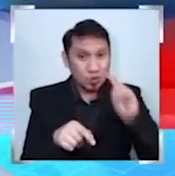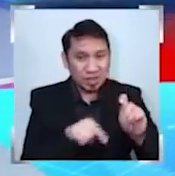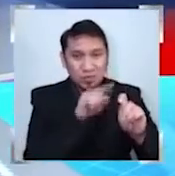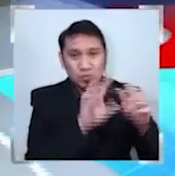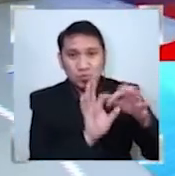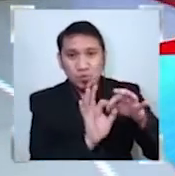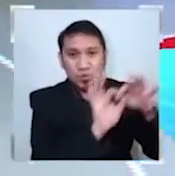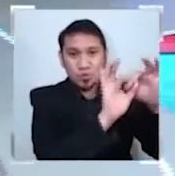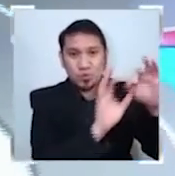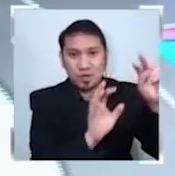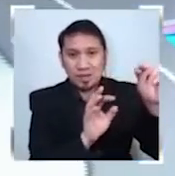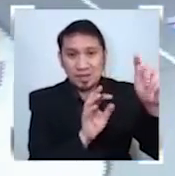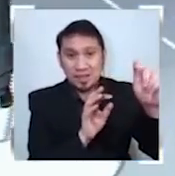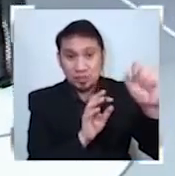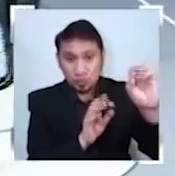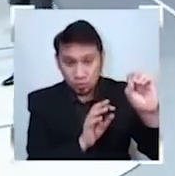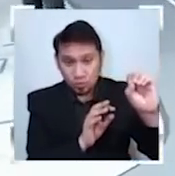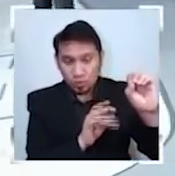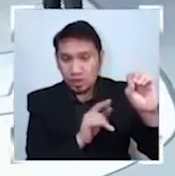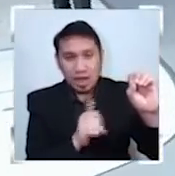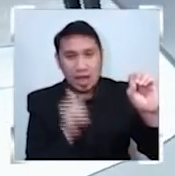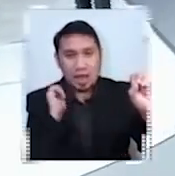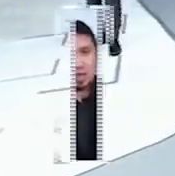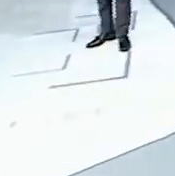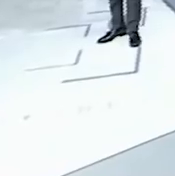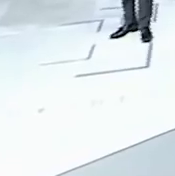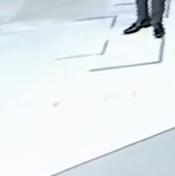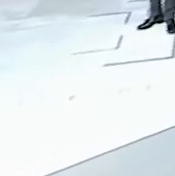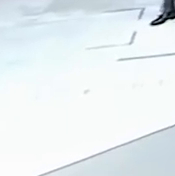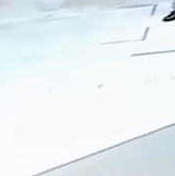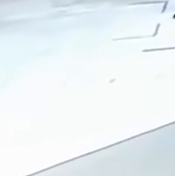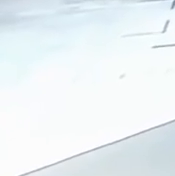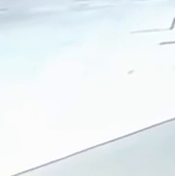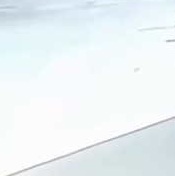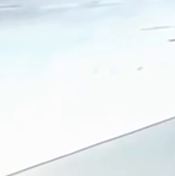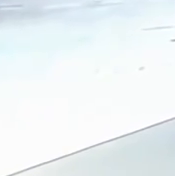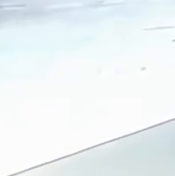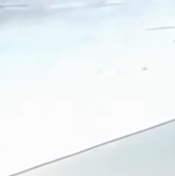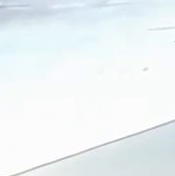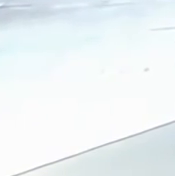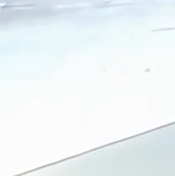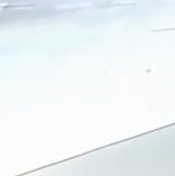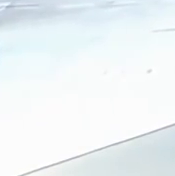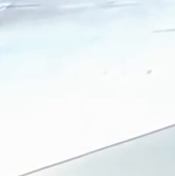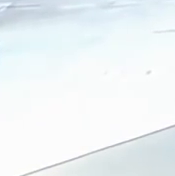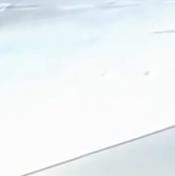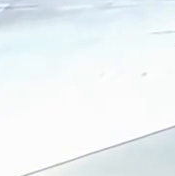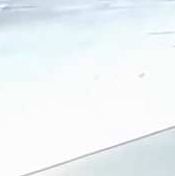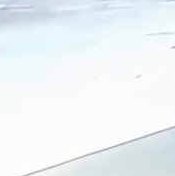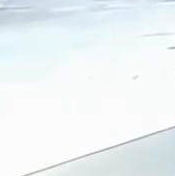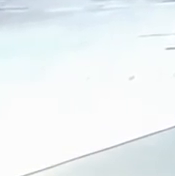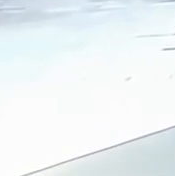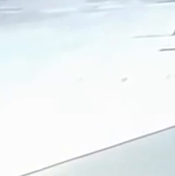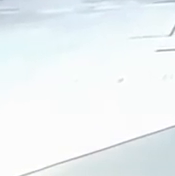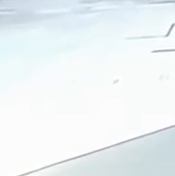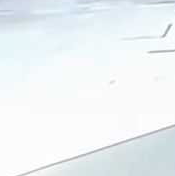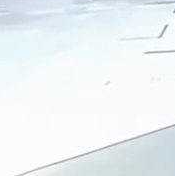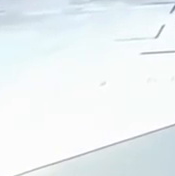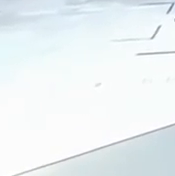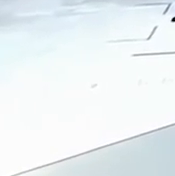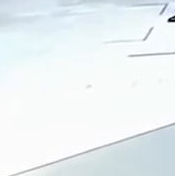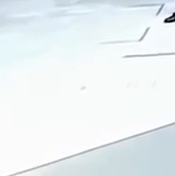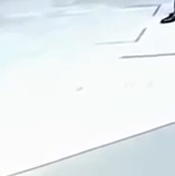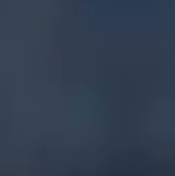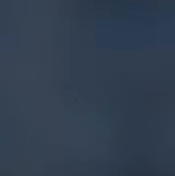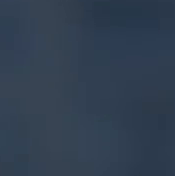Treaty Organization ng Ukraine na kabahagi noon ng Russia sa Soviet Union. Saksi si Sandra